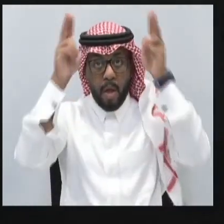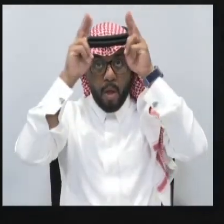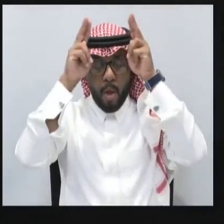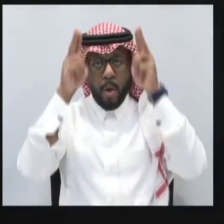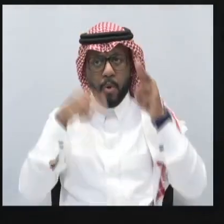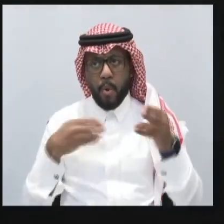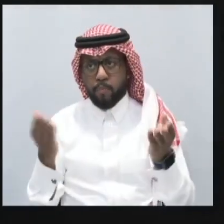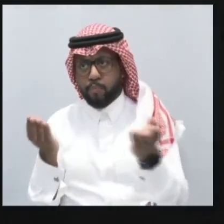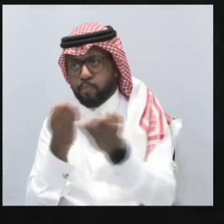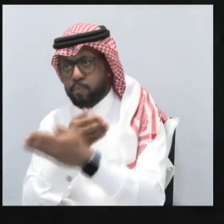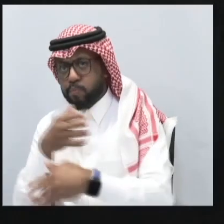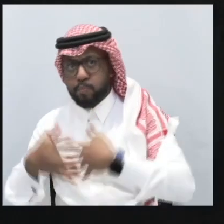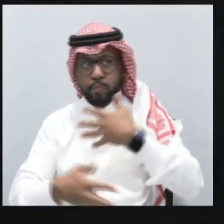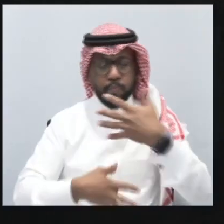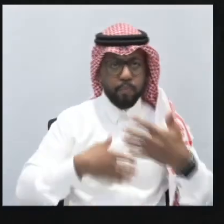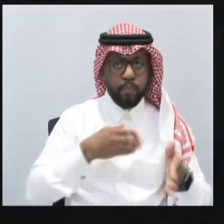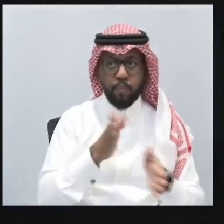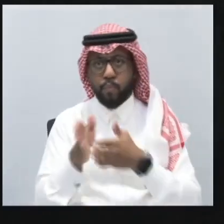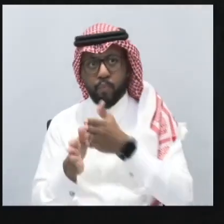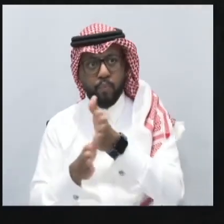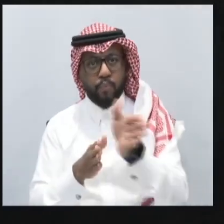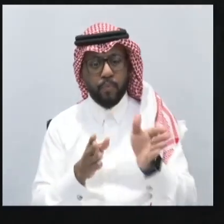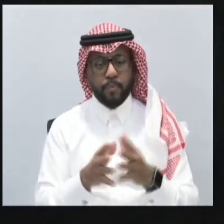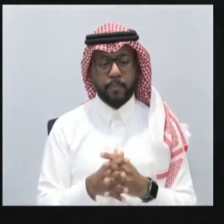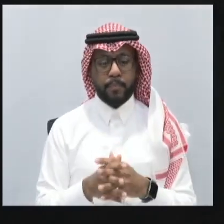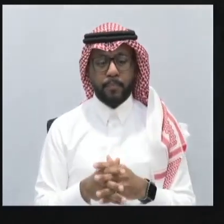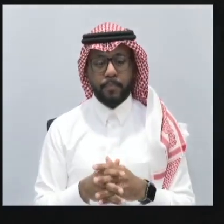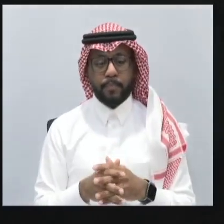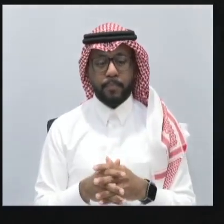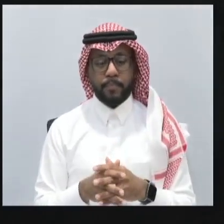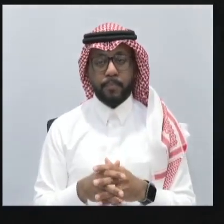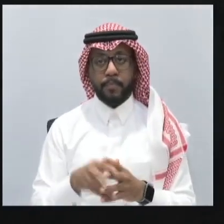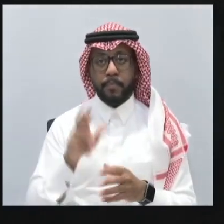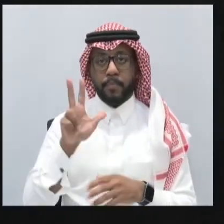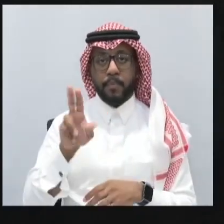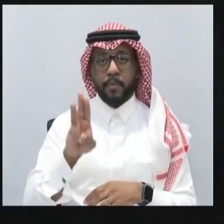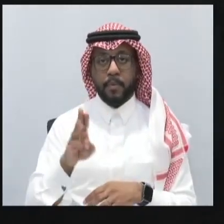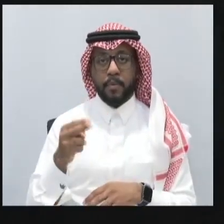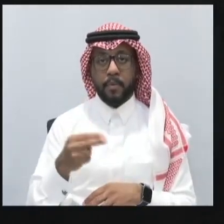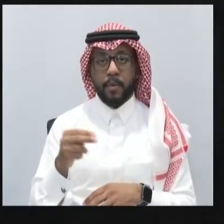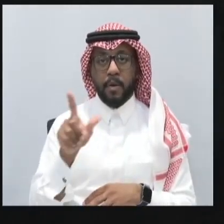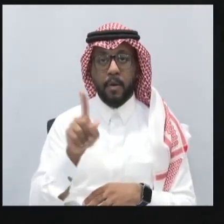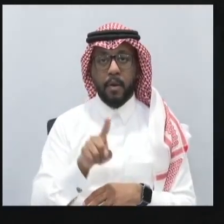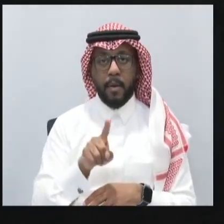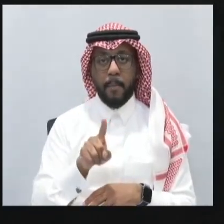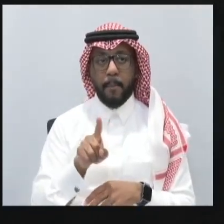وينتقل من مكان لمكان جاء الثعلب وشسوي